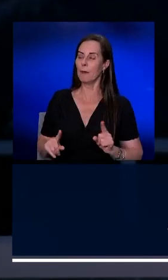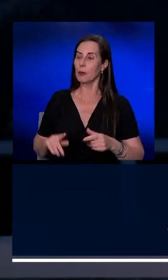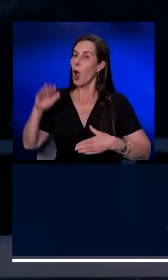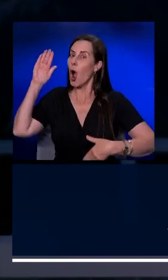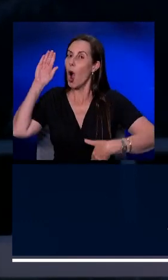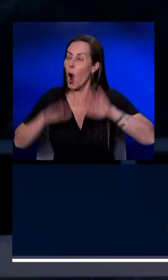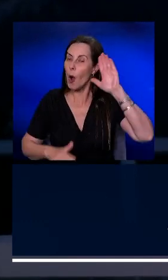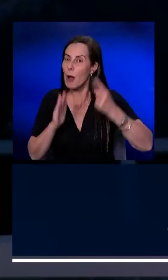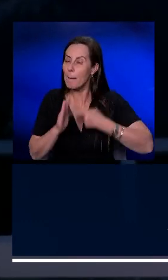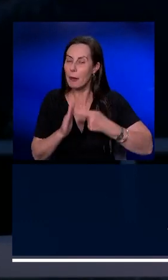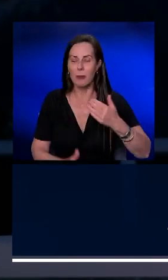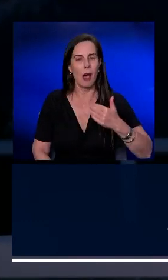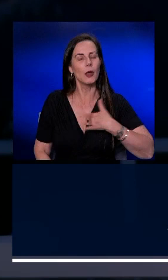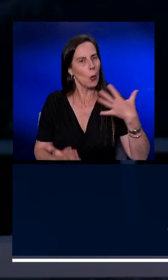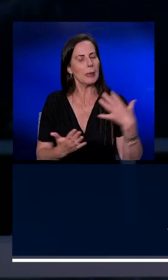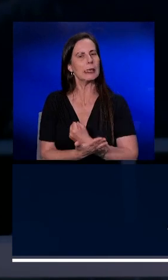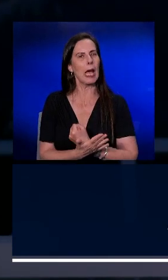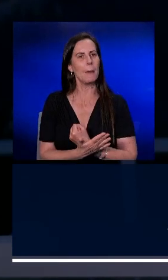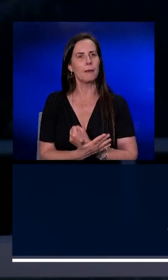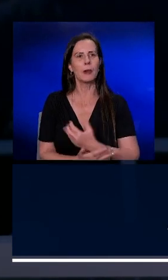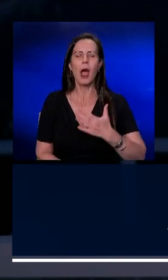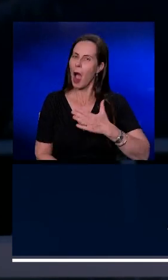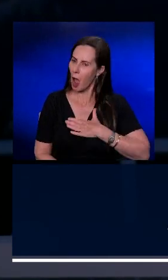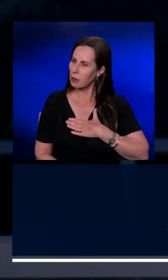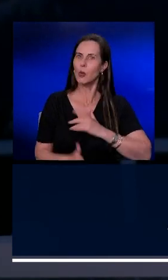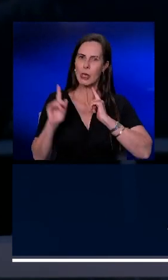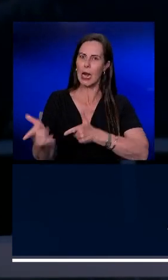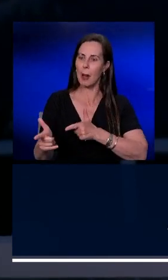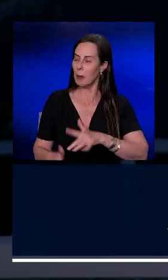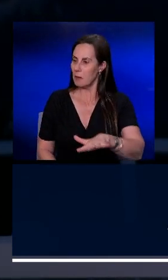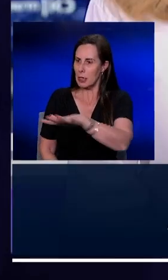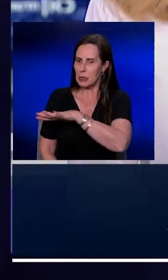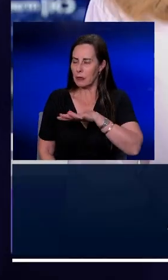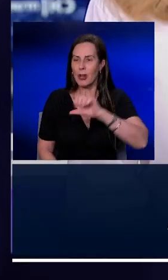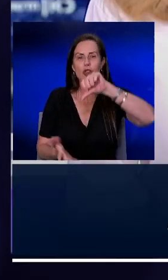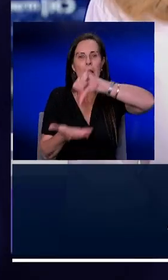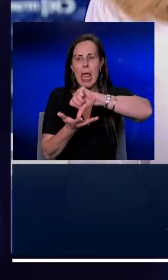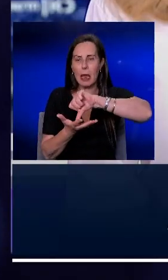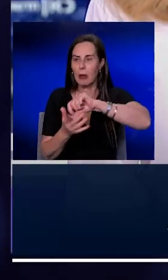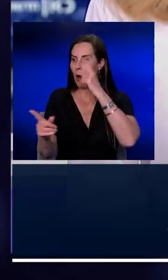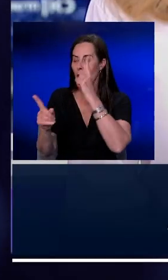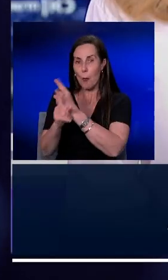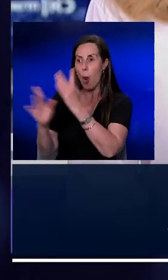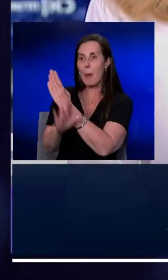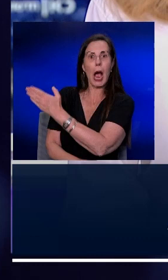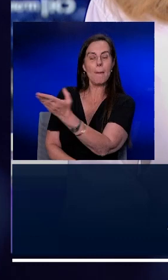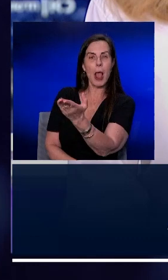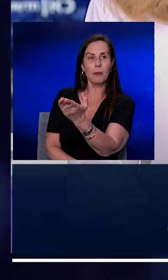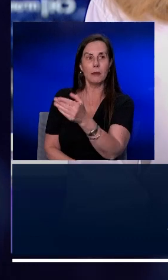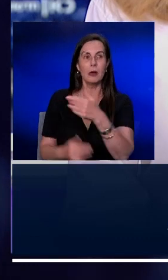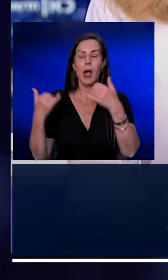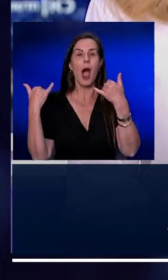של הפעמים אנחנו מצליחים. אנחנו נלחמים בסביבה אורבנית מול מחבלים. במקרה